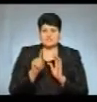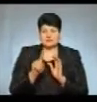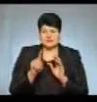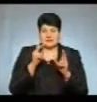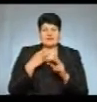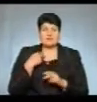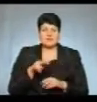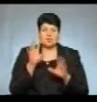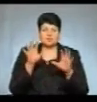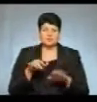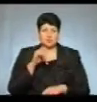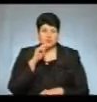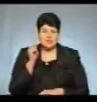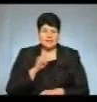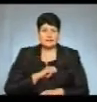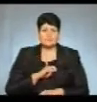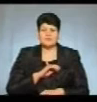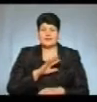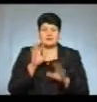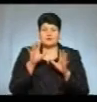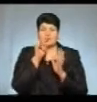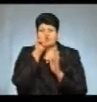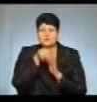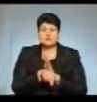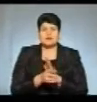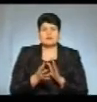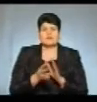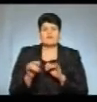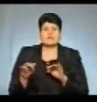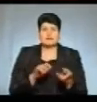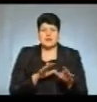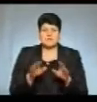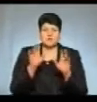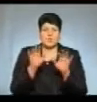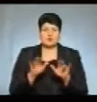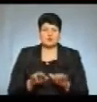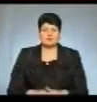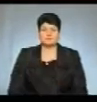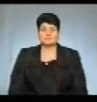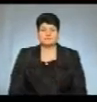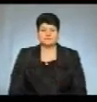Кримінального кодексу України «Незаконне втручання у діяльність комп'ютерів».